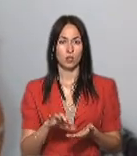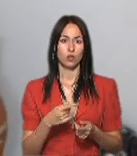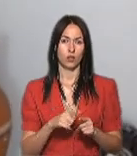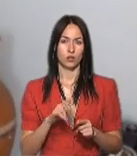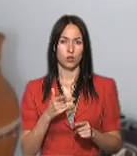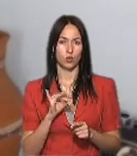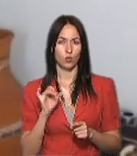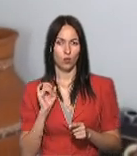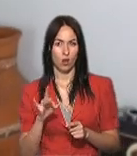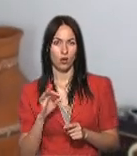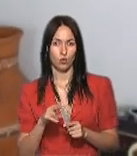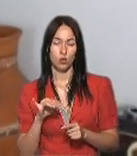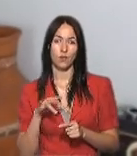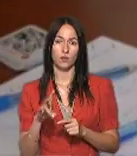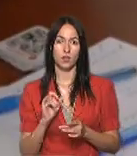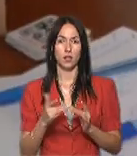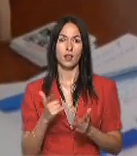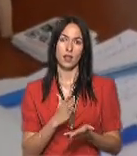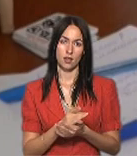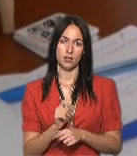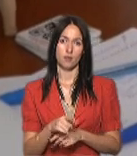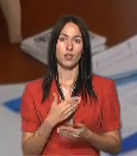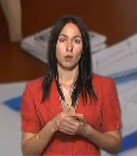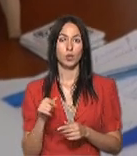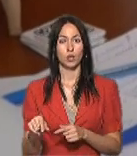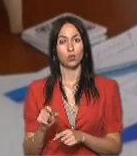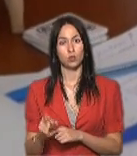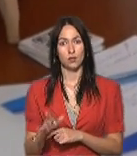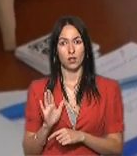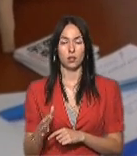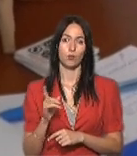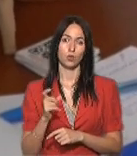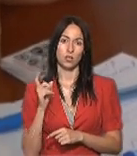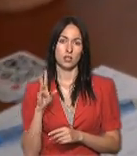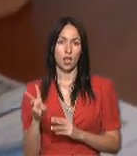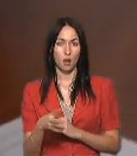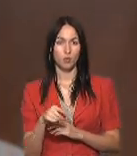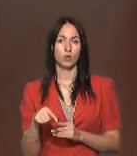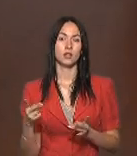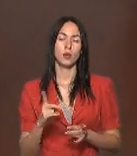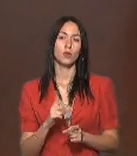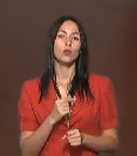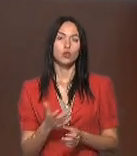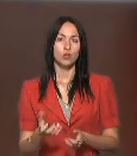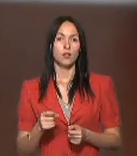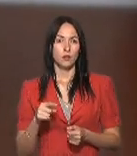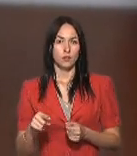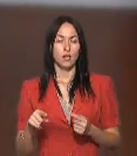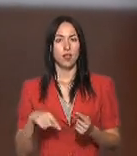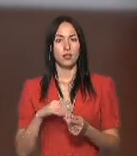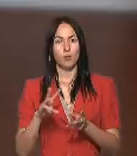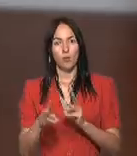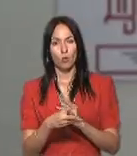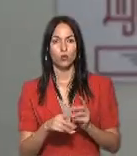QR-код і вийти на сторінку, де є завдання. Наприклад, тут завдання буде з камерою. Треба буде щось її взяти, покрутити, щось з